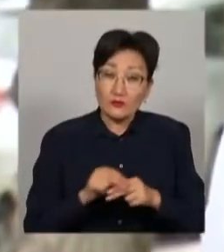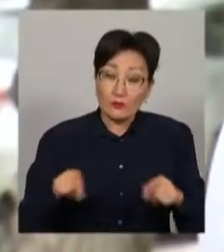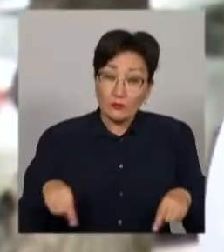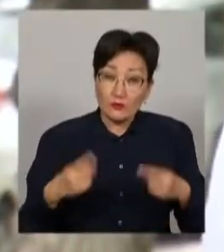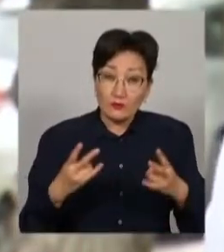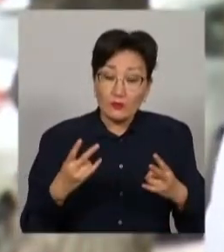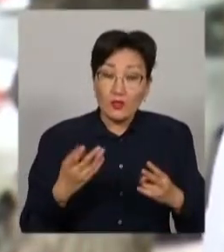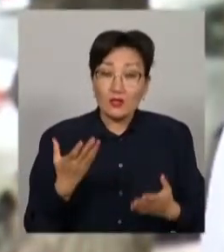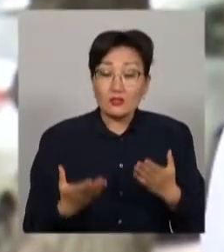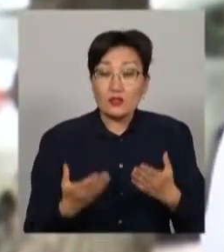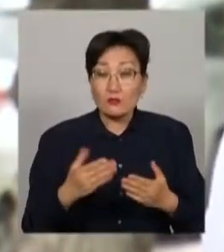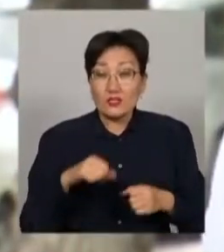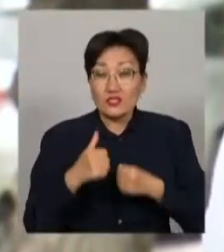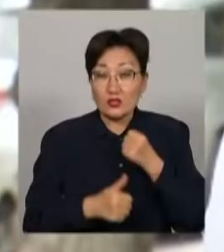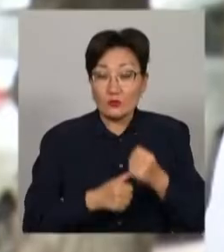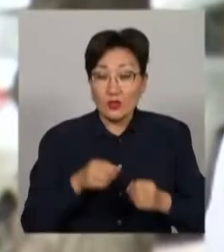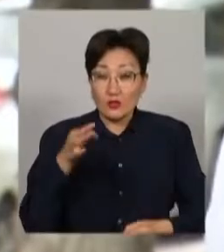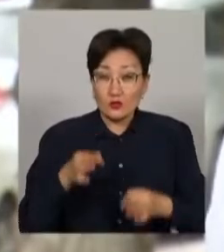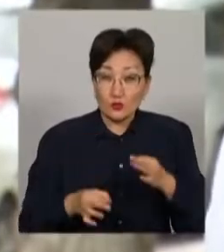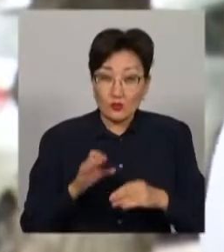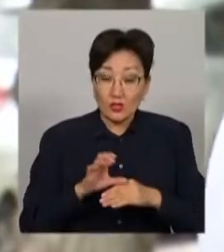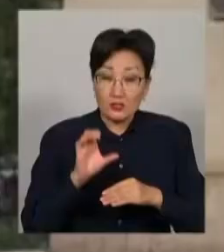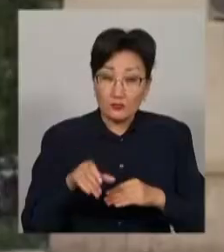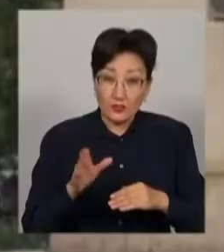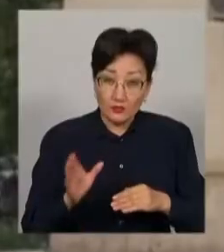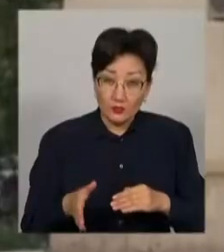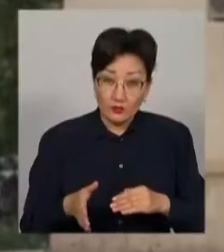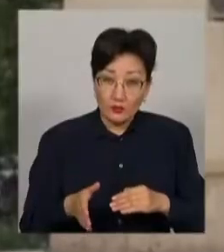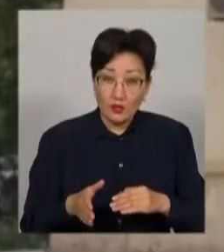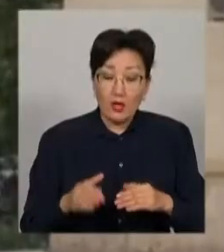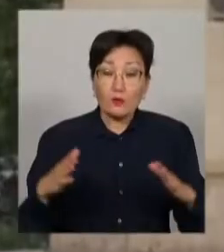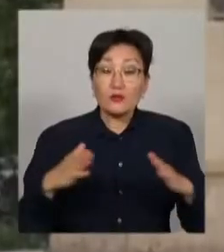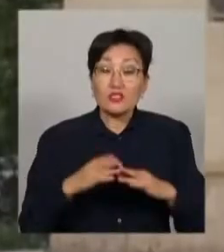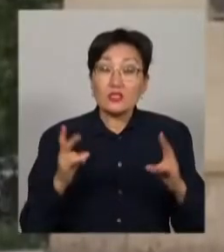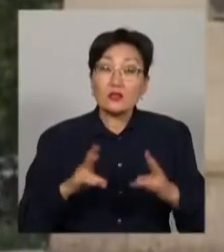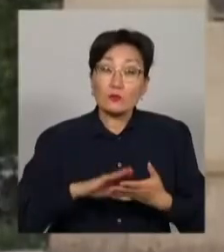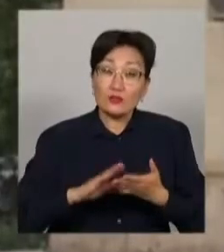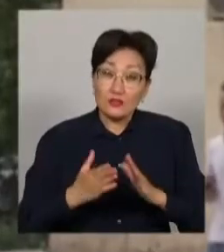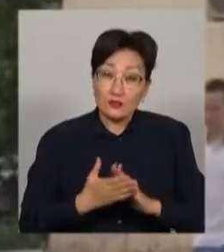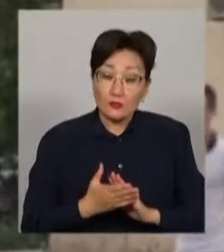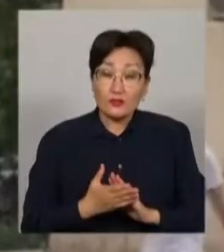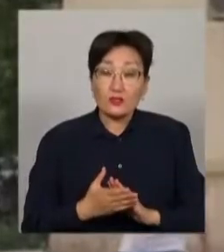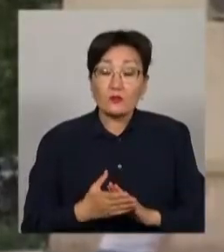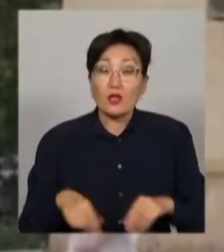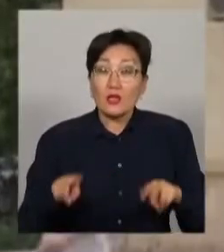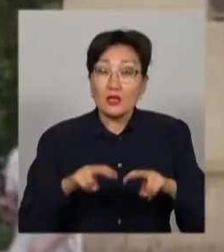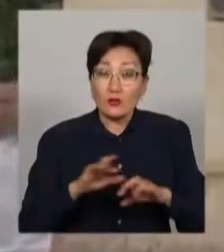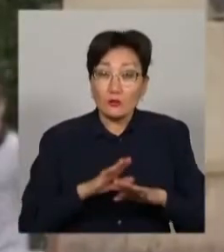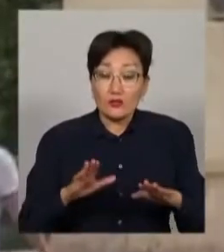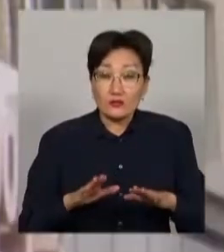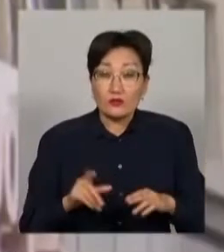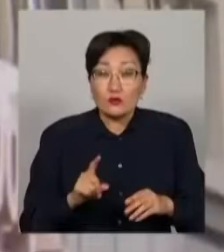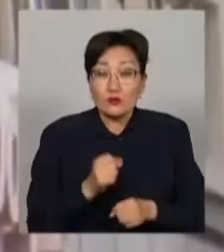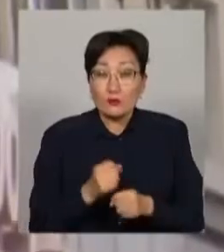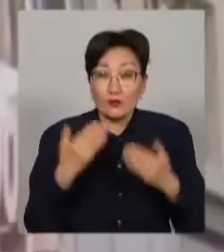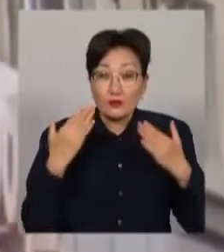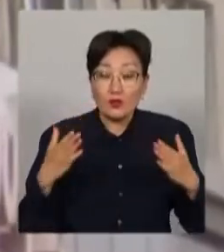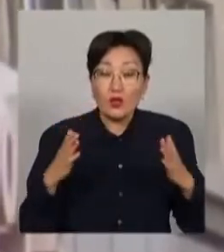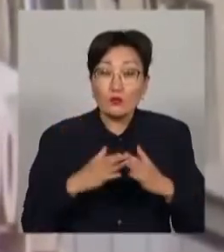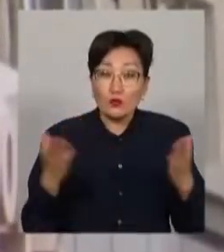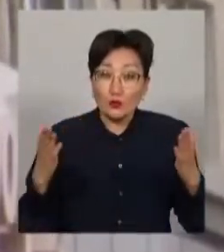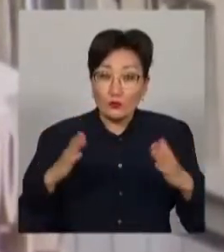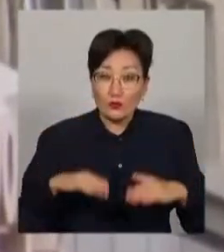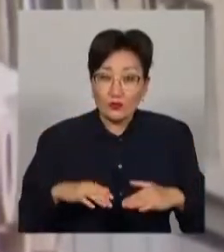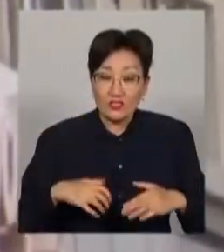оны ары қарай материалды сот органдарына беретін боламыз. Ал үйді апатты жағдайда деп тану қарастырылмаған, амалдары таусылып, үй құлап қалама